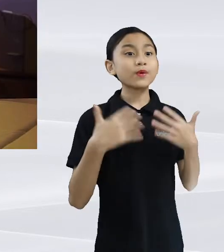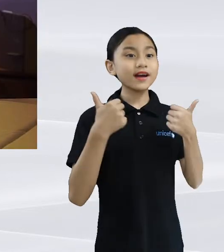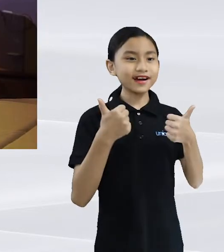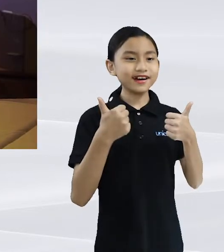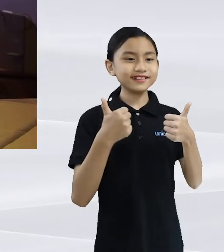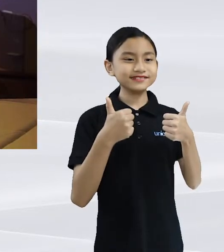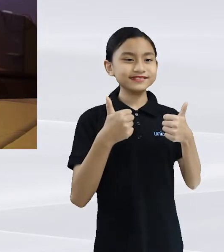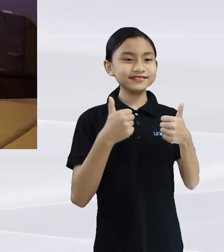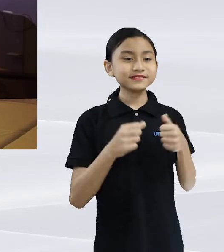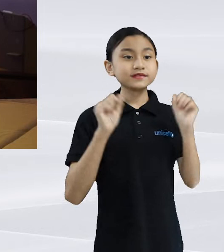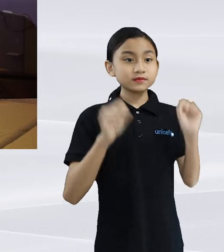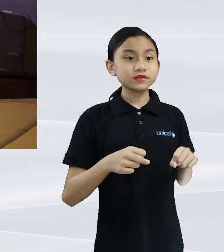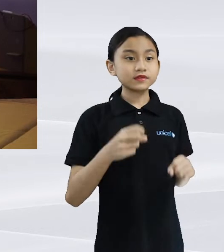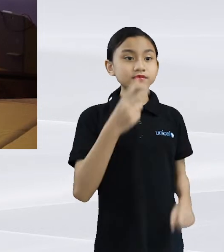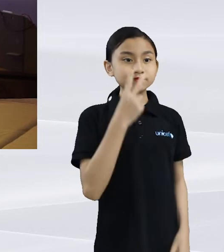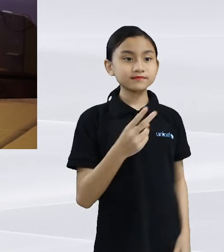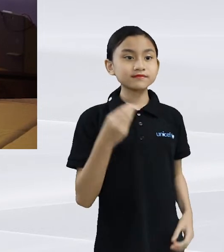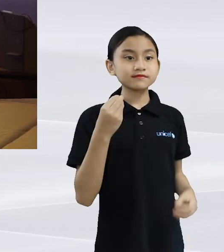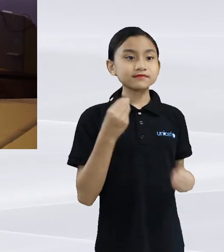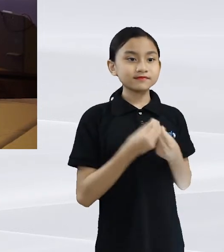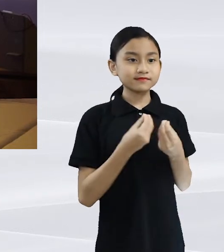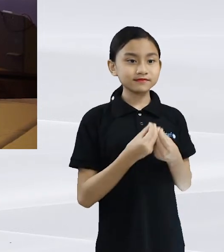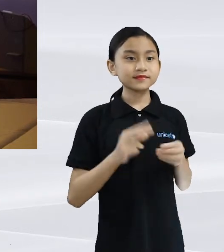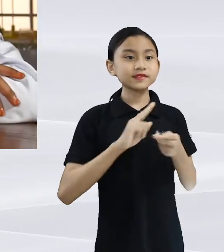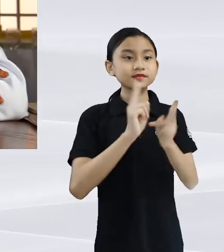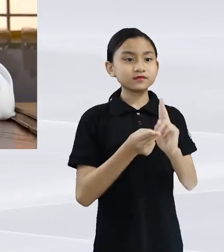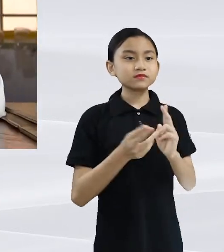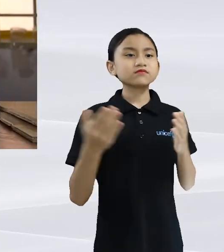Wah, hebat! Saya boleh lihat nilai bacaan itu berubah.